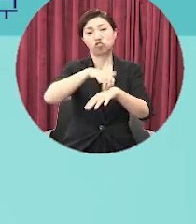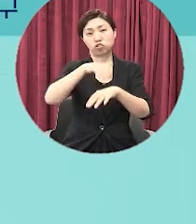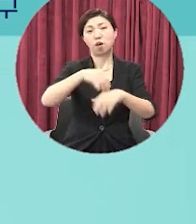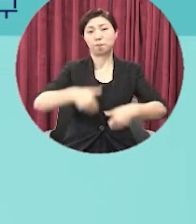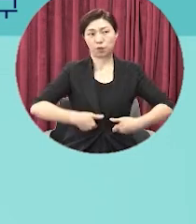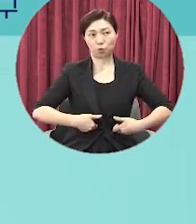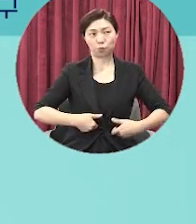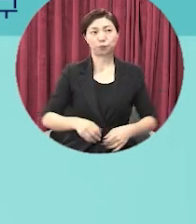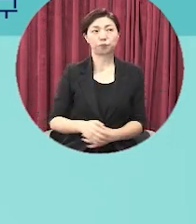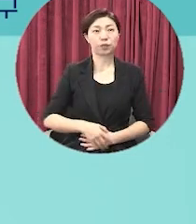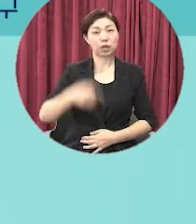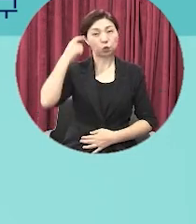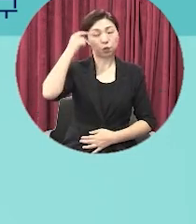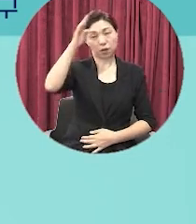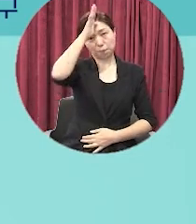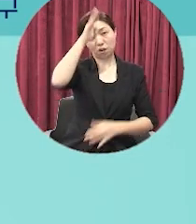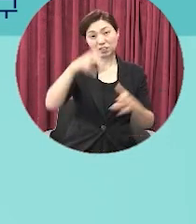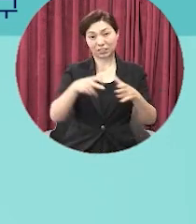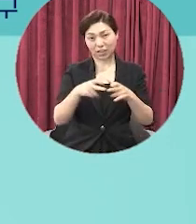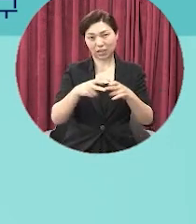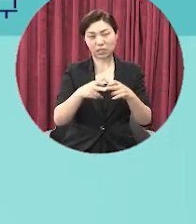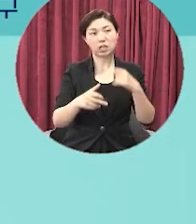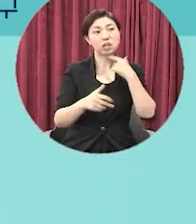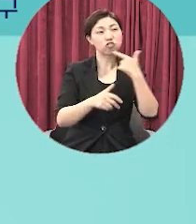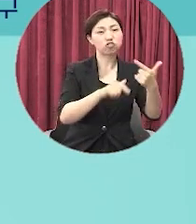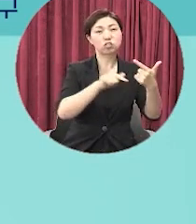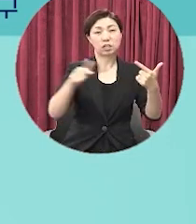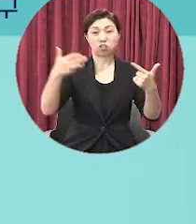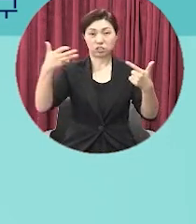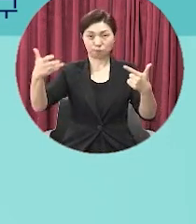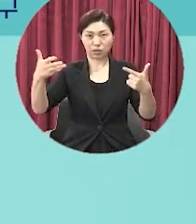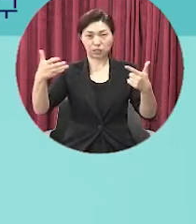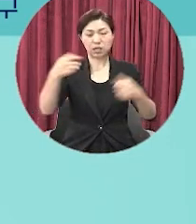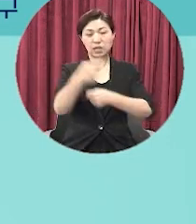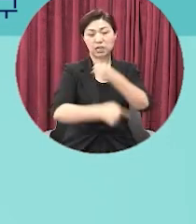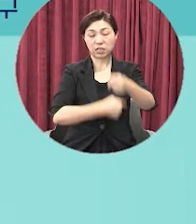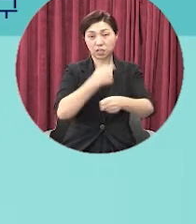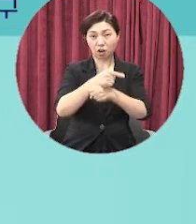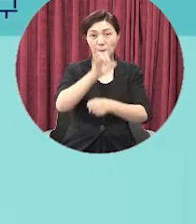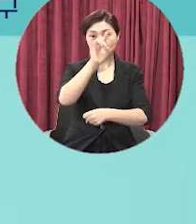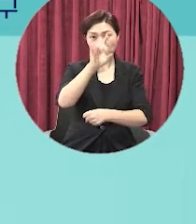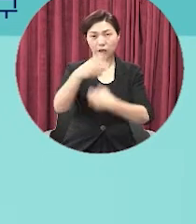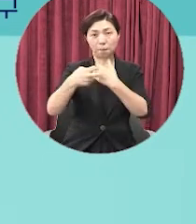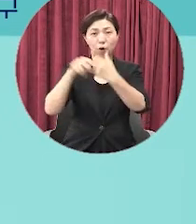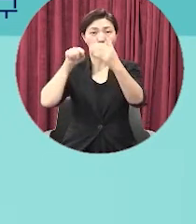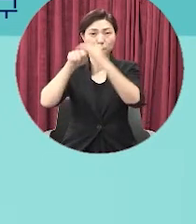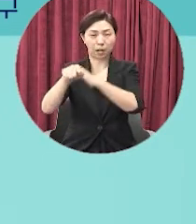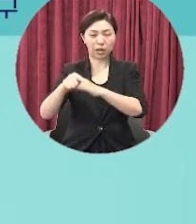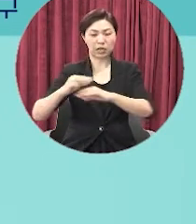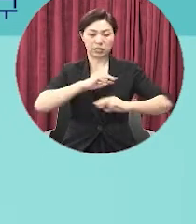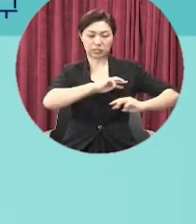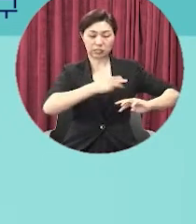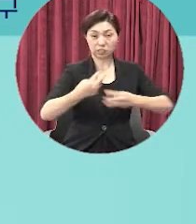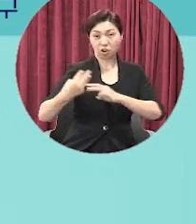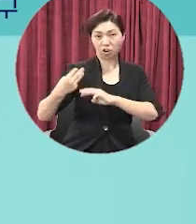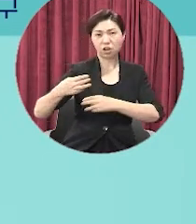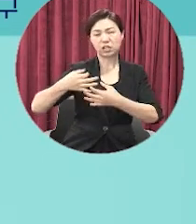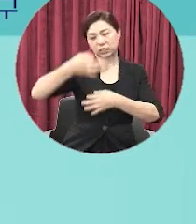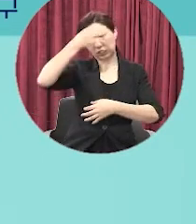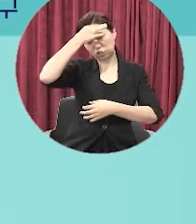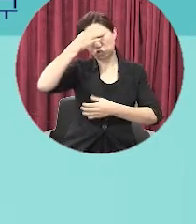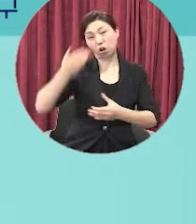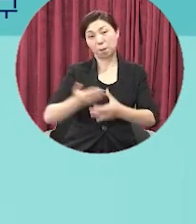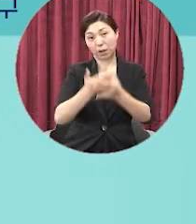일명 변 6세에서 18세 에서는 1년 간격으로 어 메리 방법을 하면서 클럭과 훈련과 끼는 u 칡 초점이